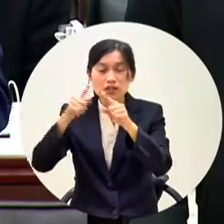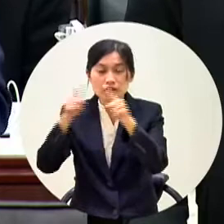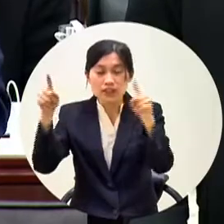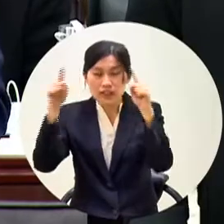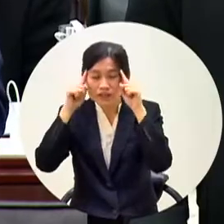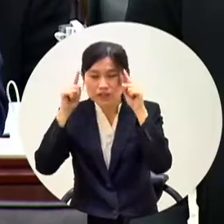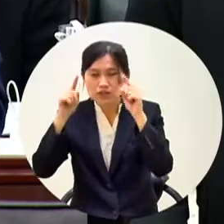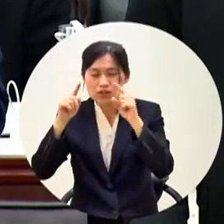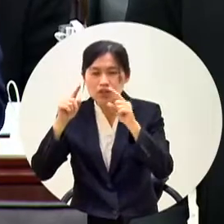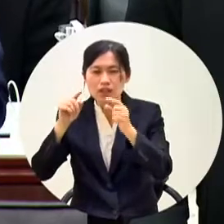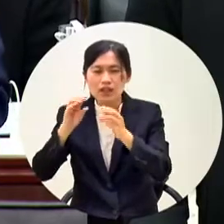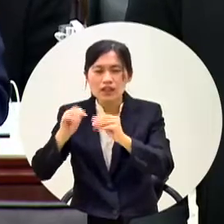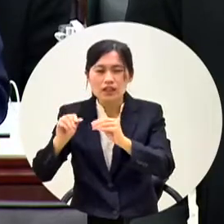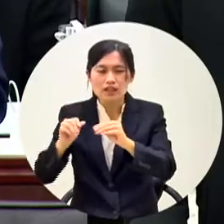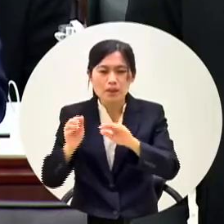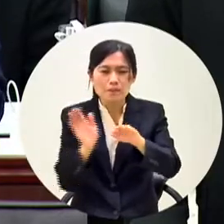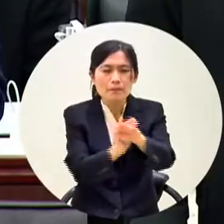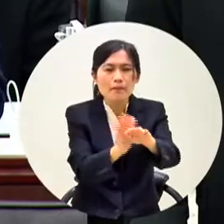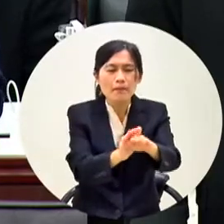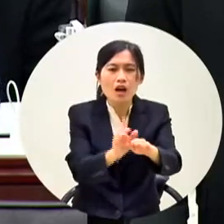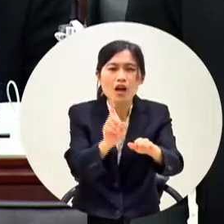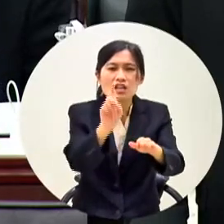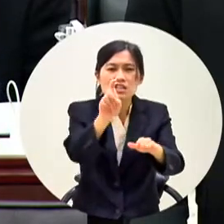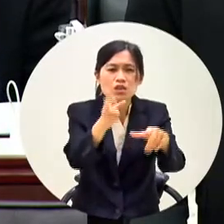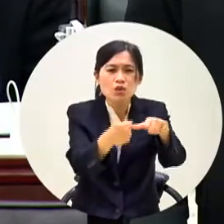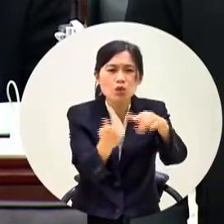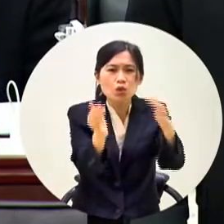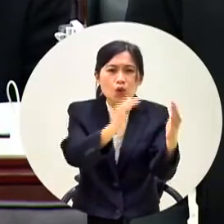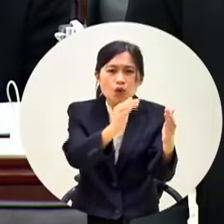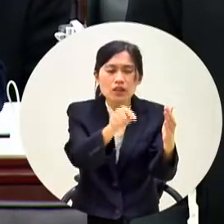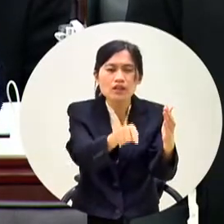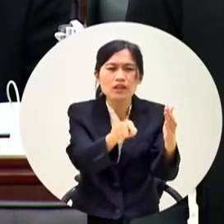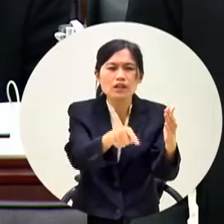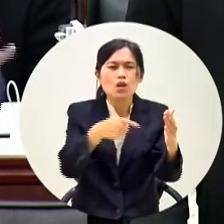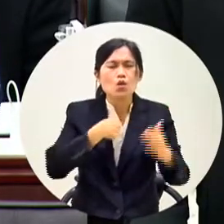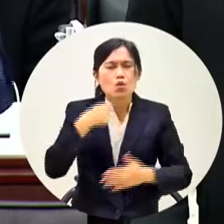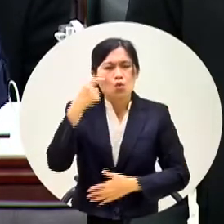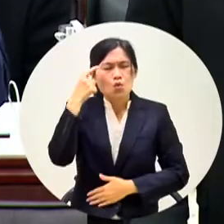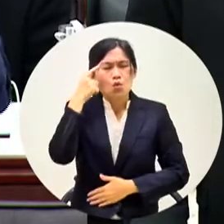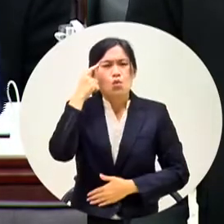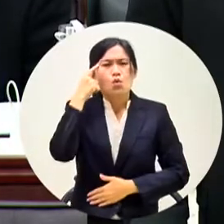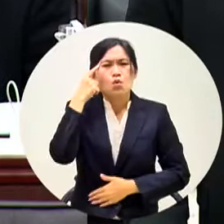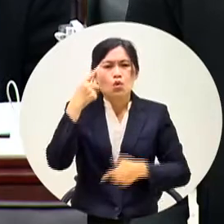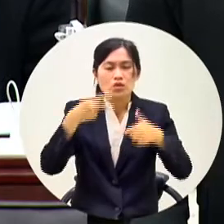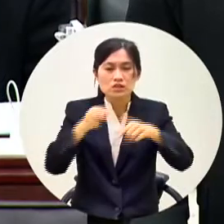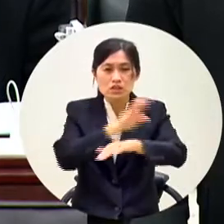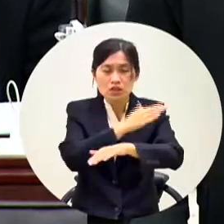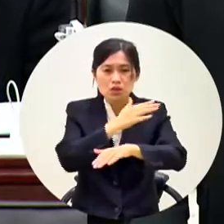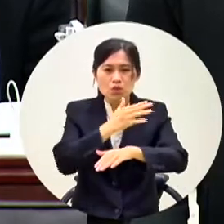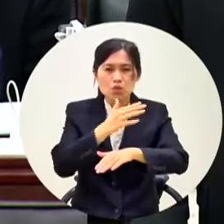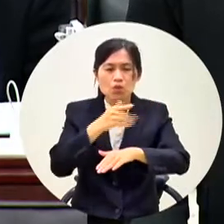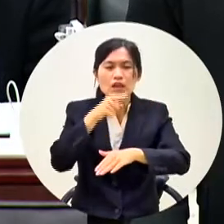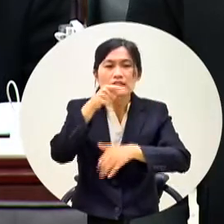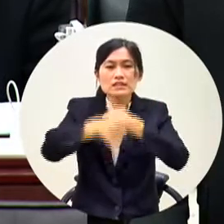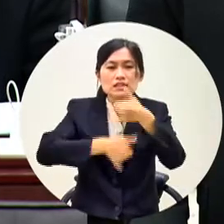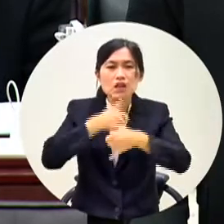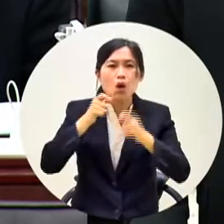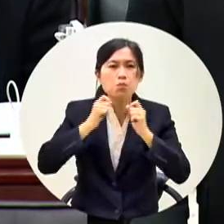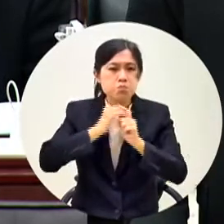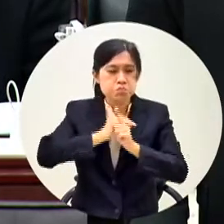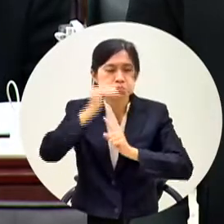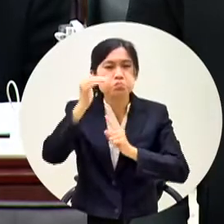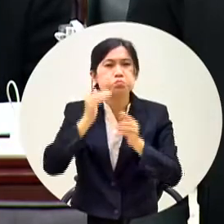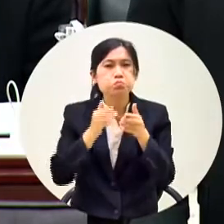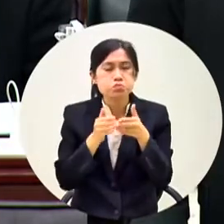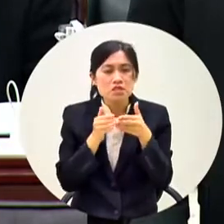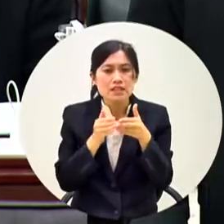头啊10公顷诶嘛吼，啊，我是感觉吼，因为人物诶生活品质爱提升啦吼，啊，即有两个部分，一个就